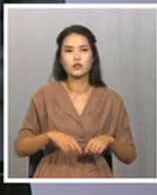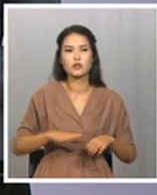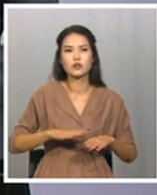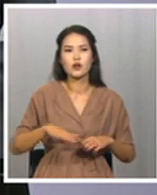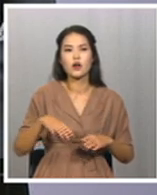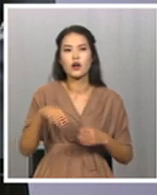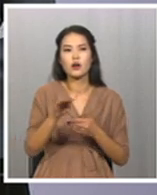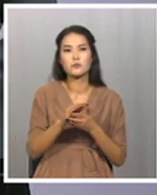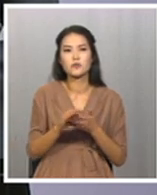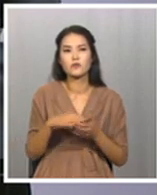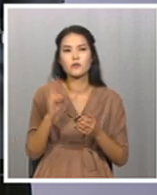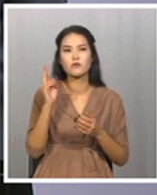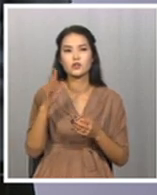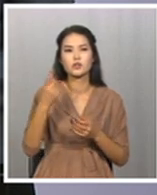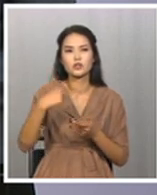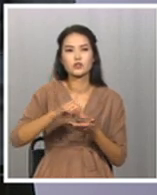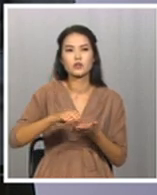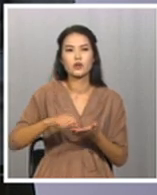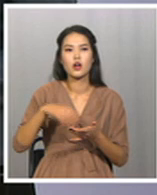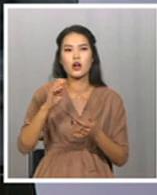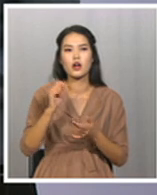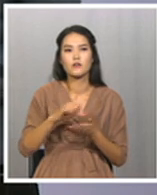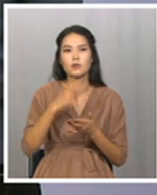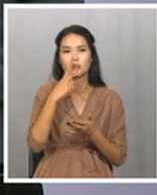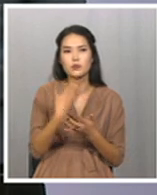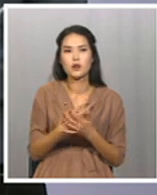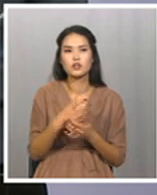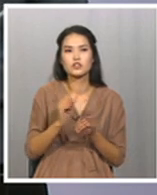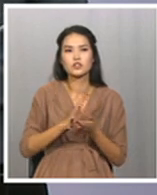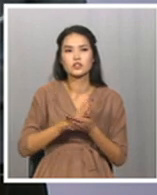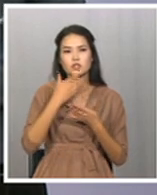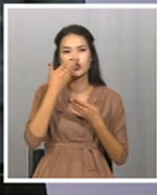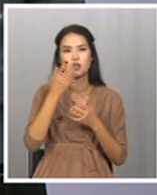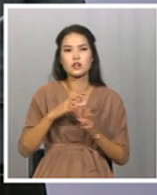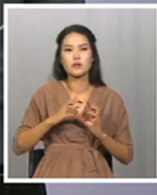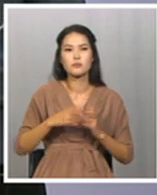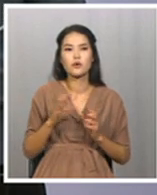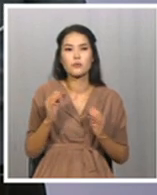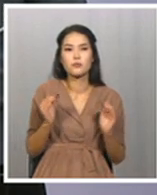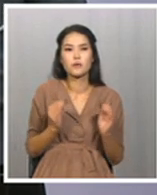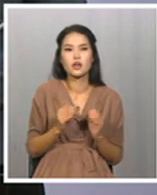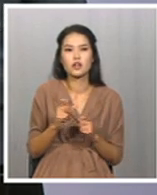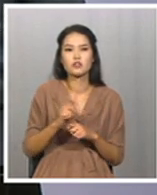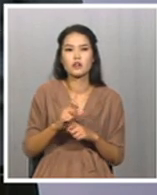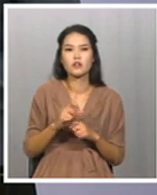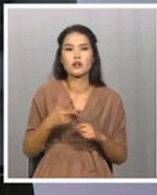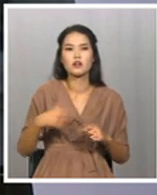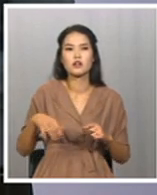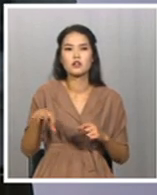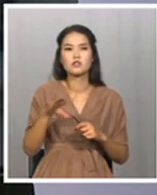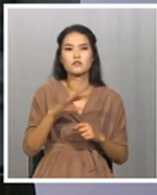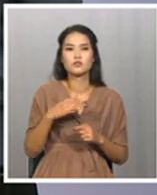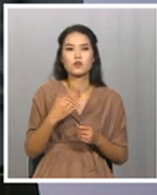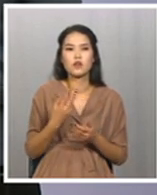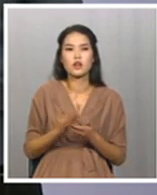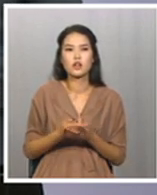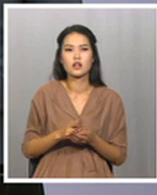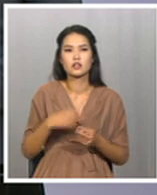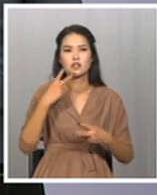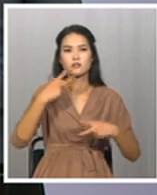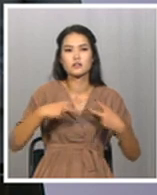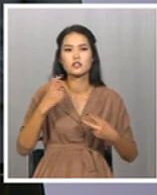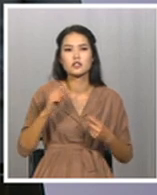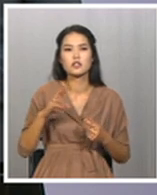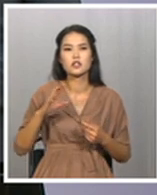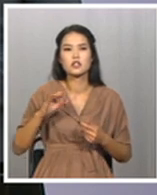Описывая квартиру героя, автор показывает читателю мир маленького человека. И все это в сравнении